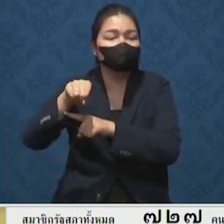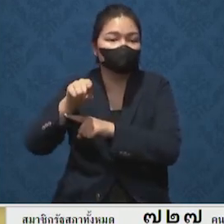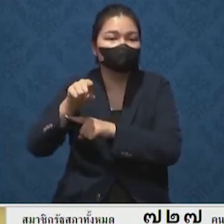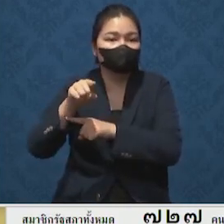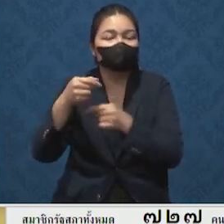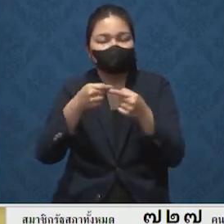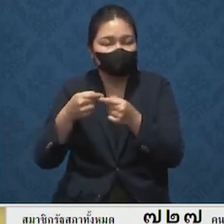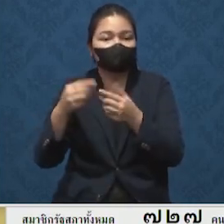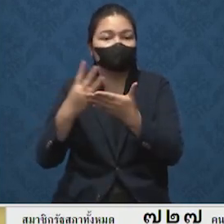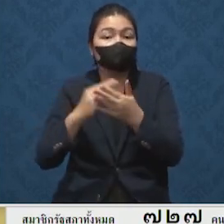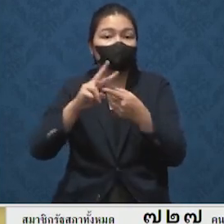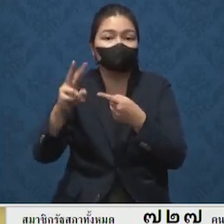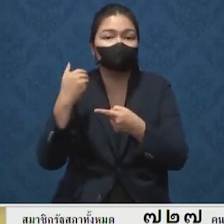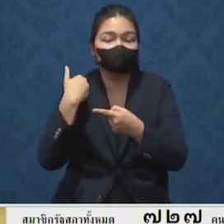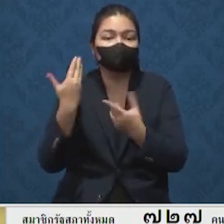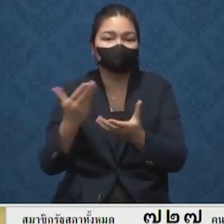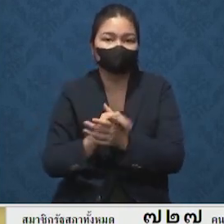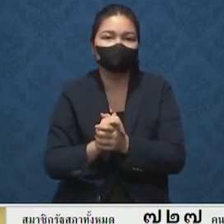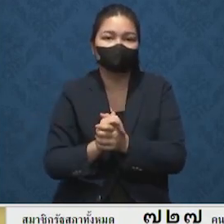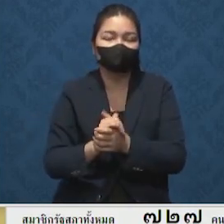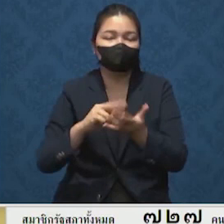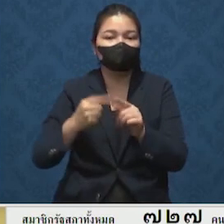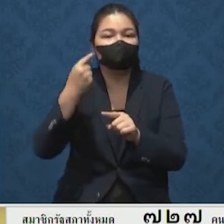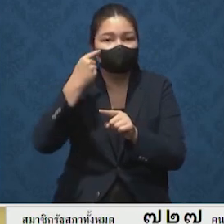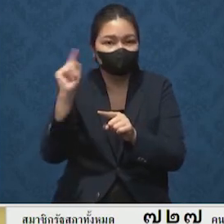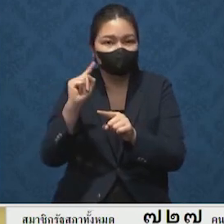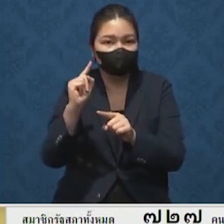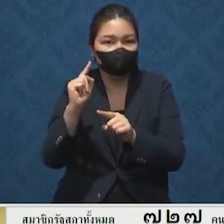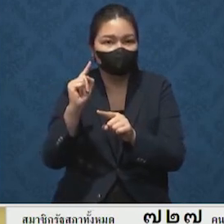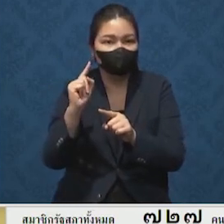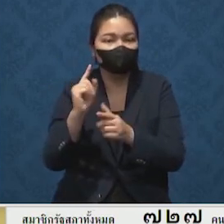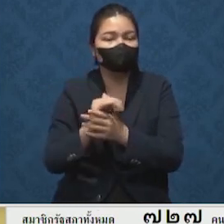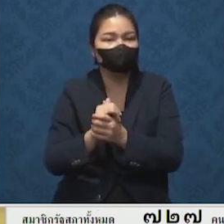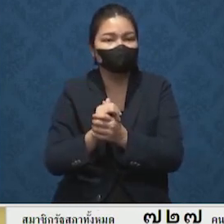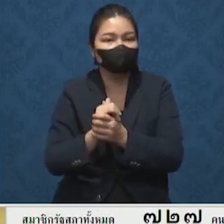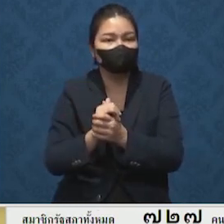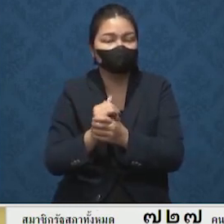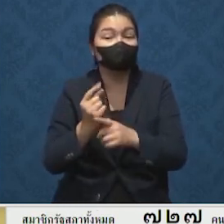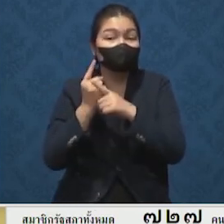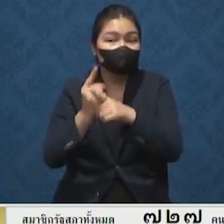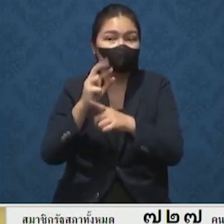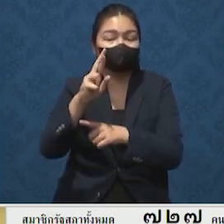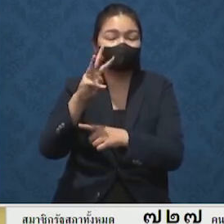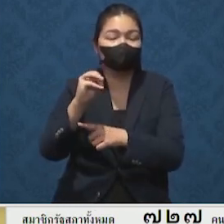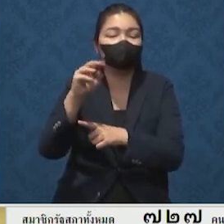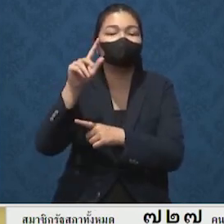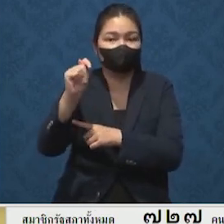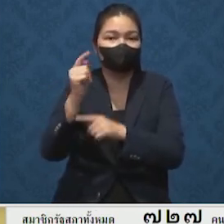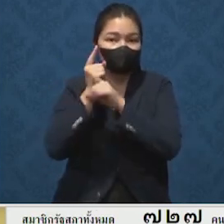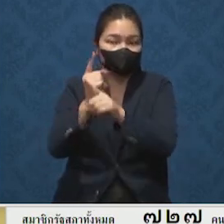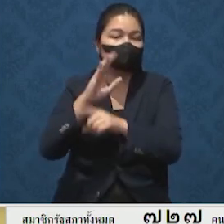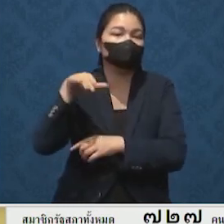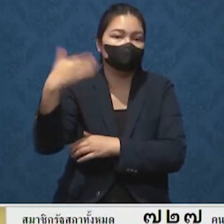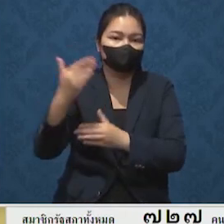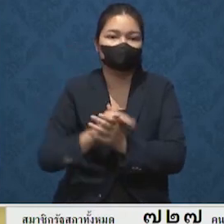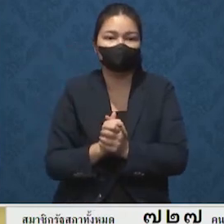2ซึ่งใช้เป็นหลักนั้นก็เป็นมติที่ประชุมก็คือฉบับของคณะรัฐมนตรีนะครับก็เรียนให้ทราบถึงกระบว